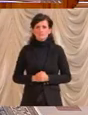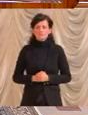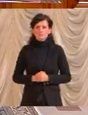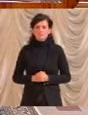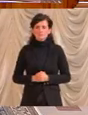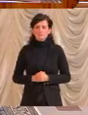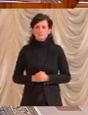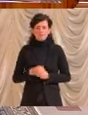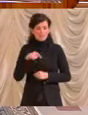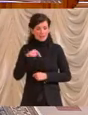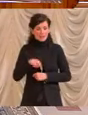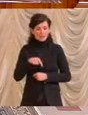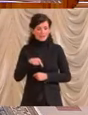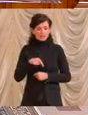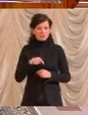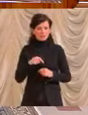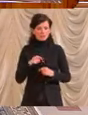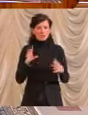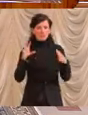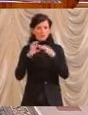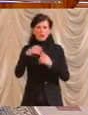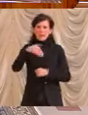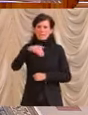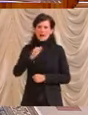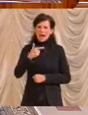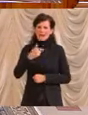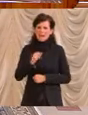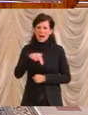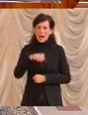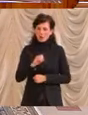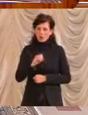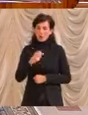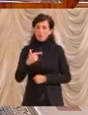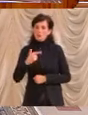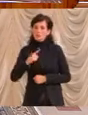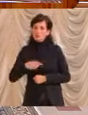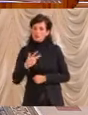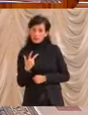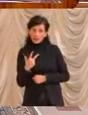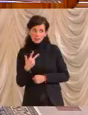Adesso dovrebbe esserci in collegamento Matano, TG3.